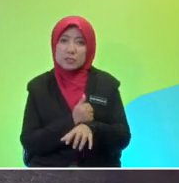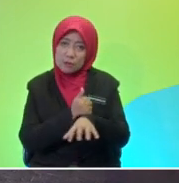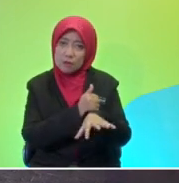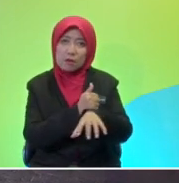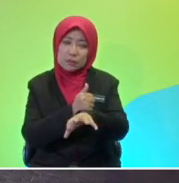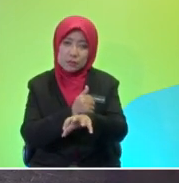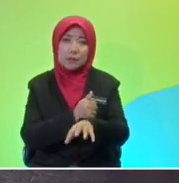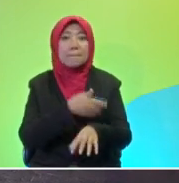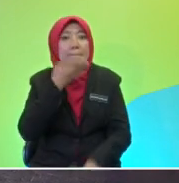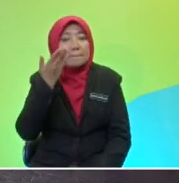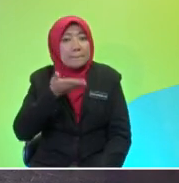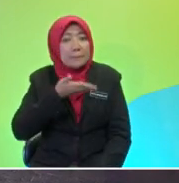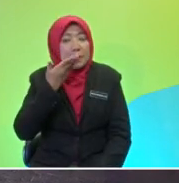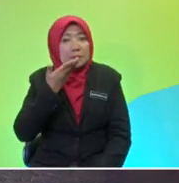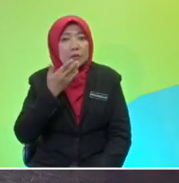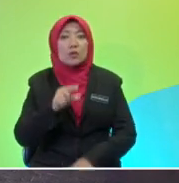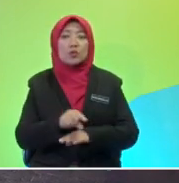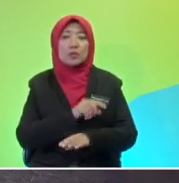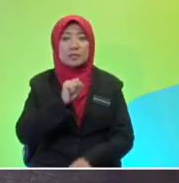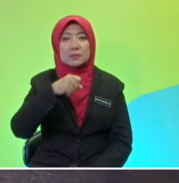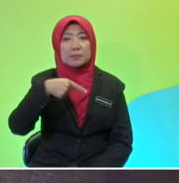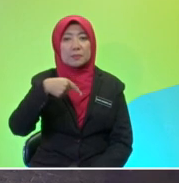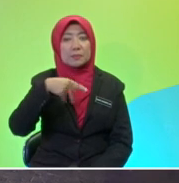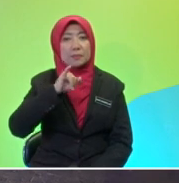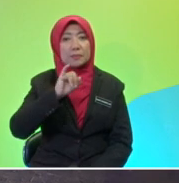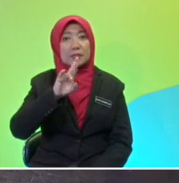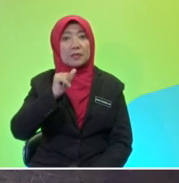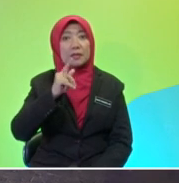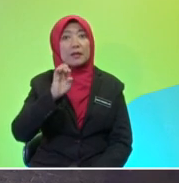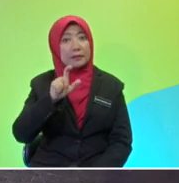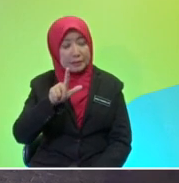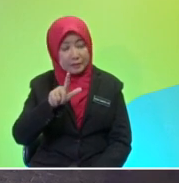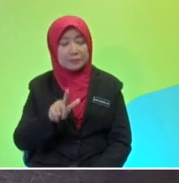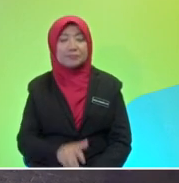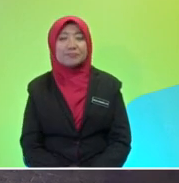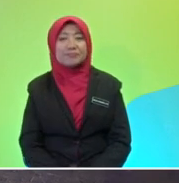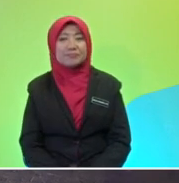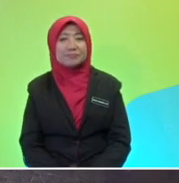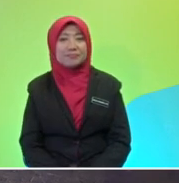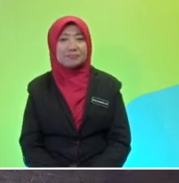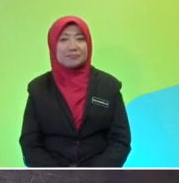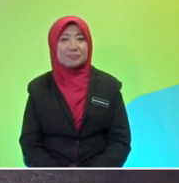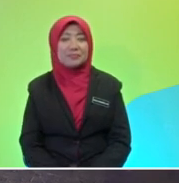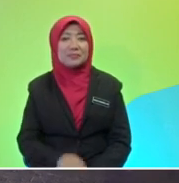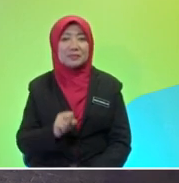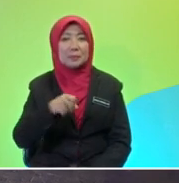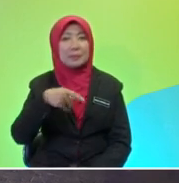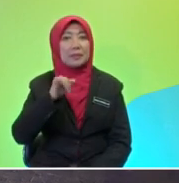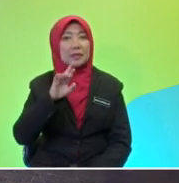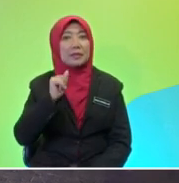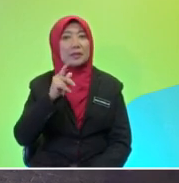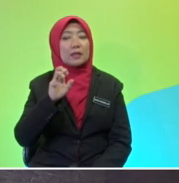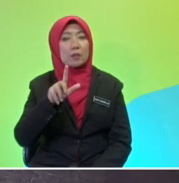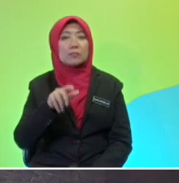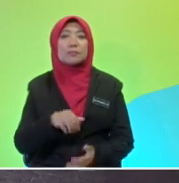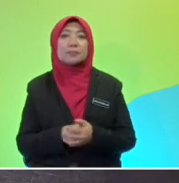bernafas menggunakan spirake spira kebanyakan nih Pirate spiraga Oke